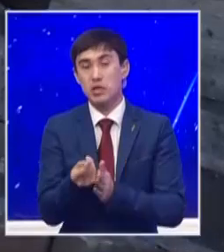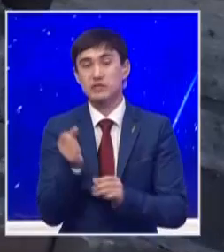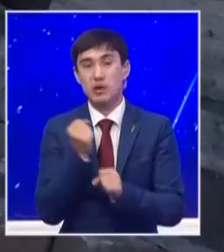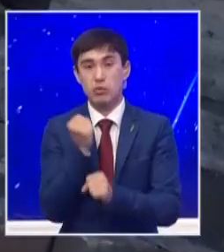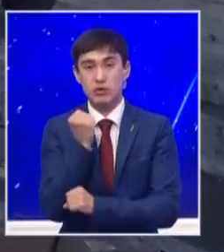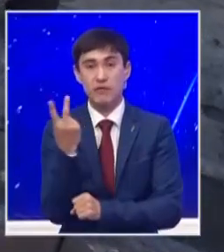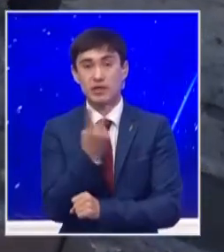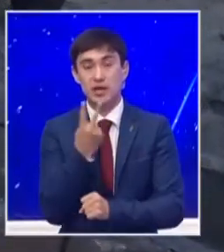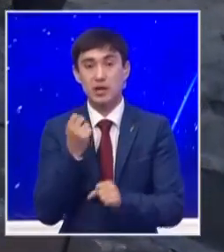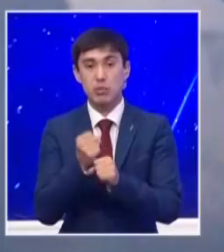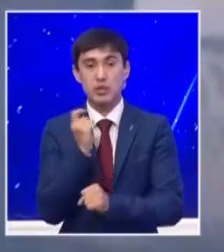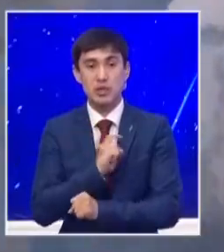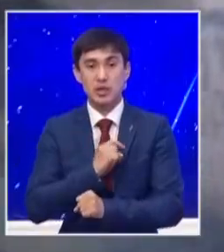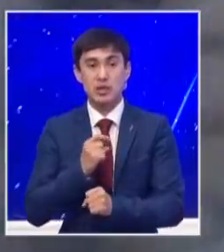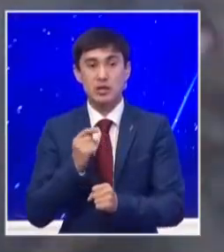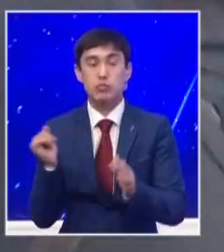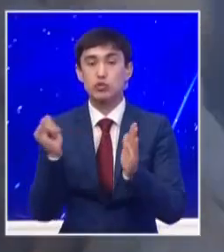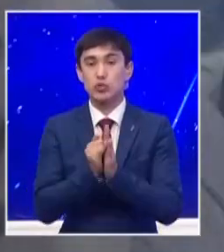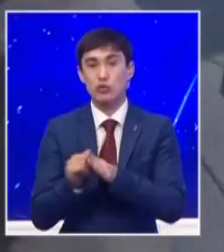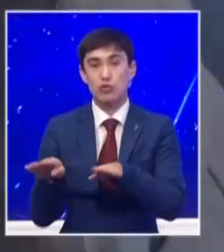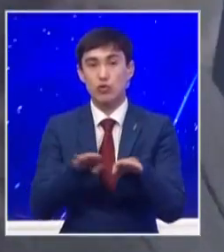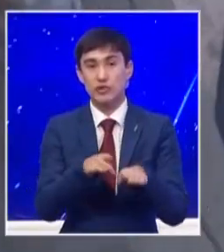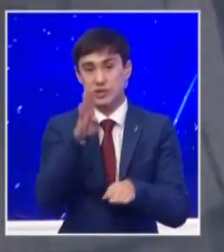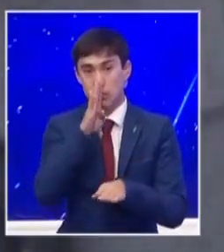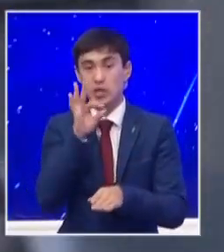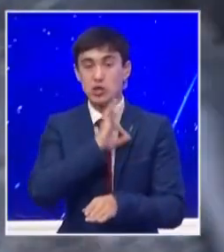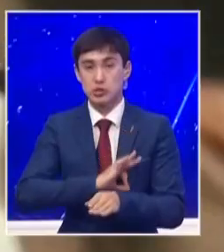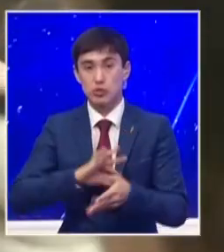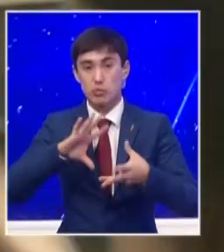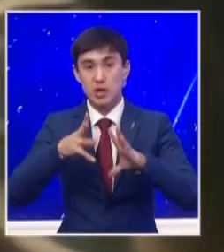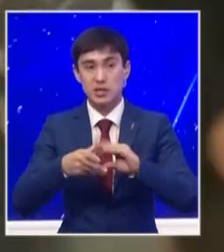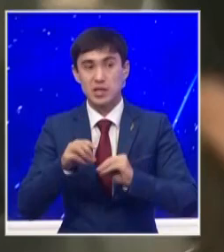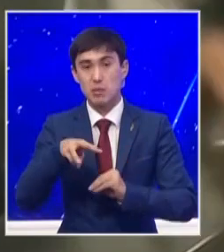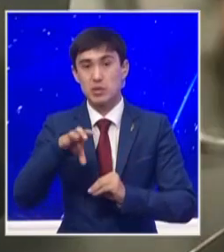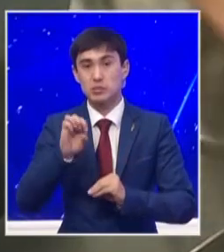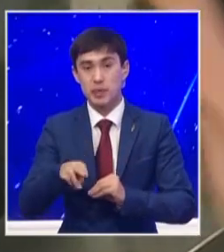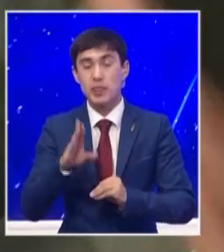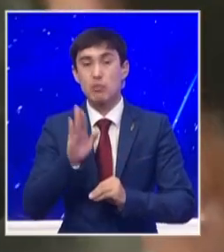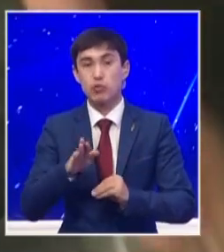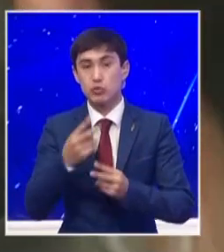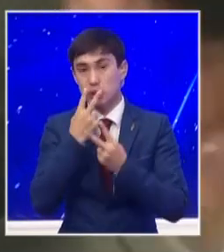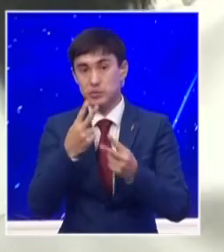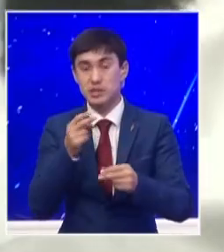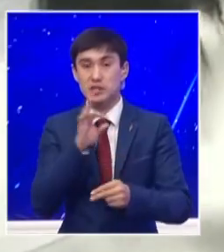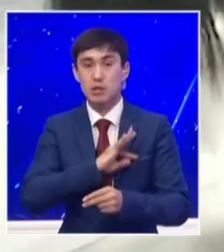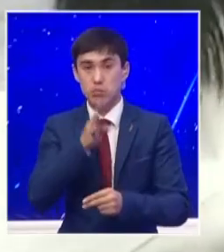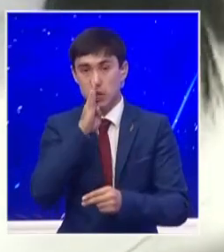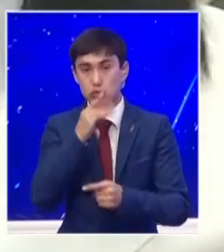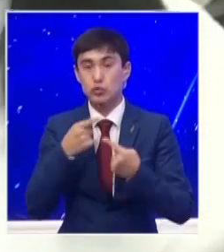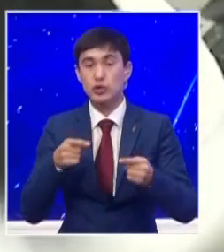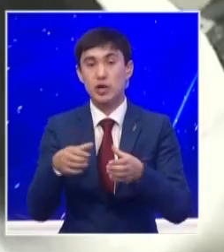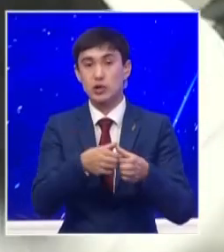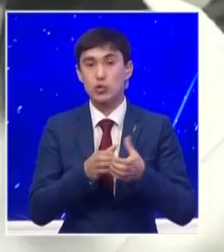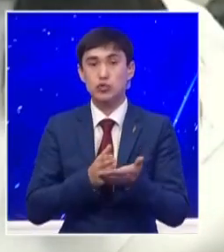во-вторых работодатели которые При установлении уровня зарплаты используют показатель мсп Также будут пересматривать заработную плату других